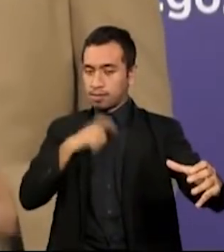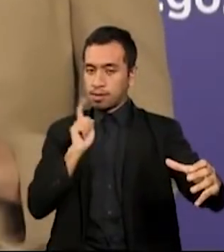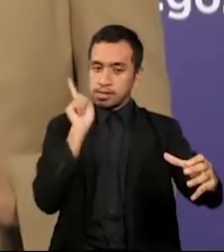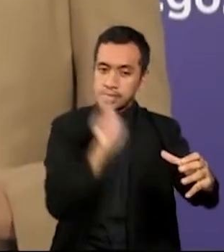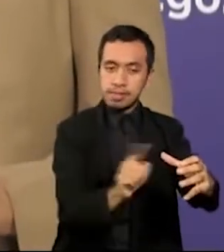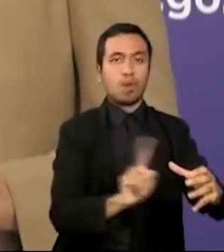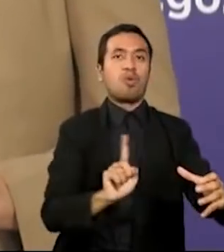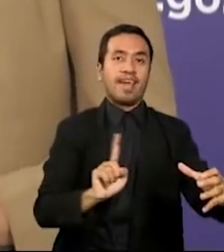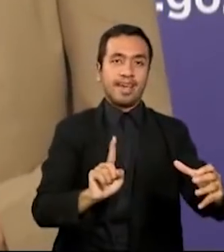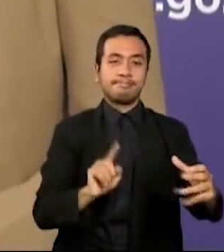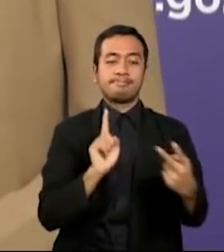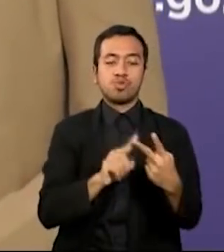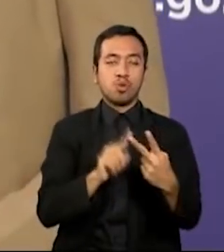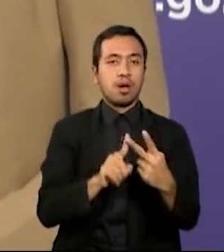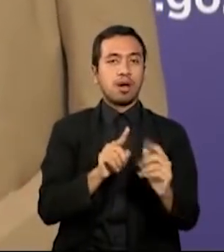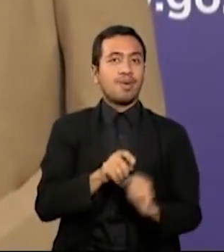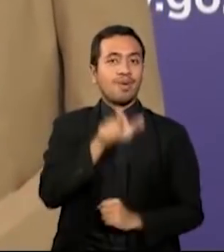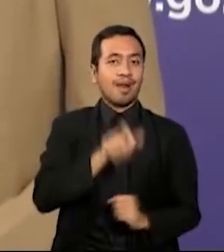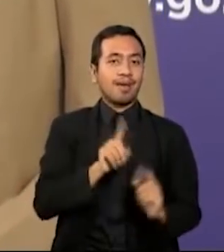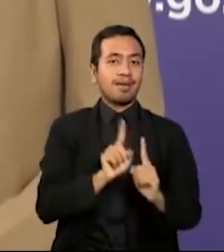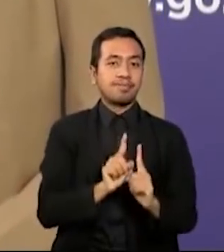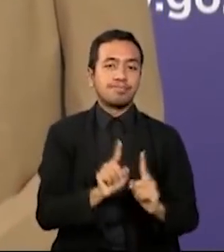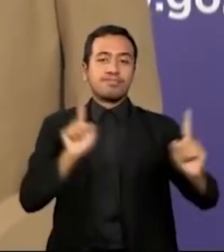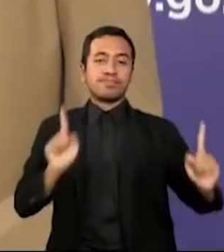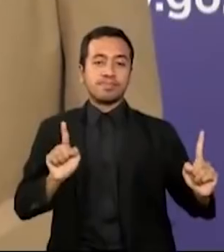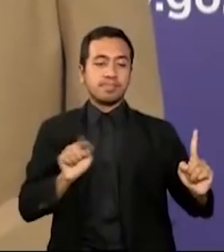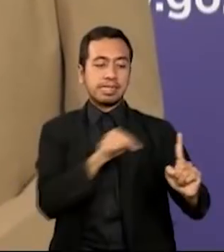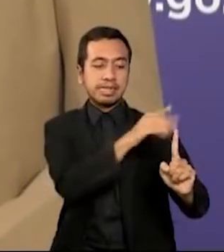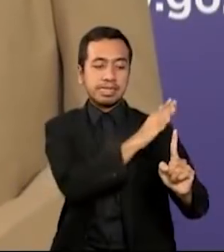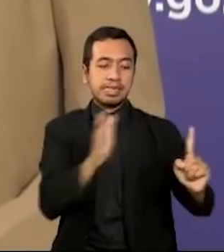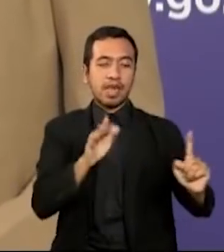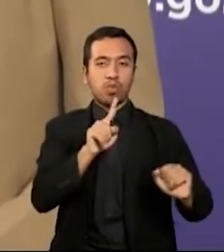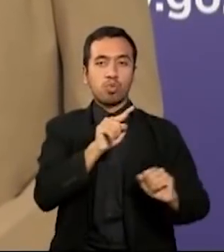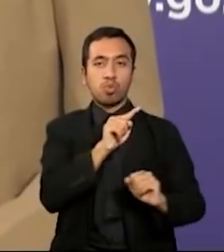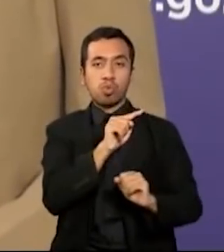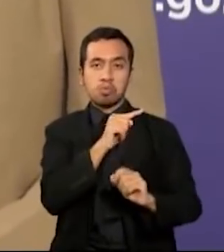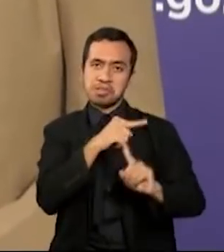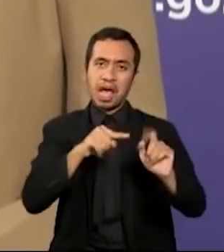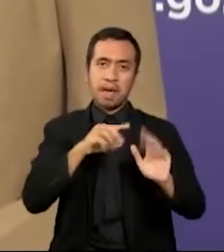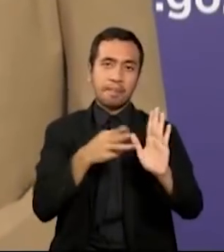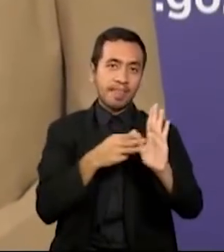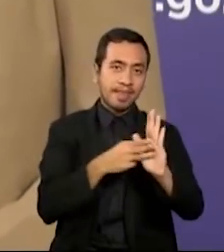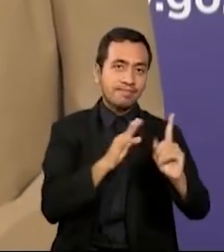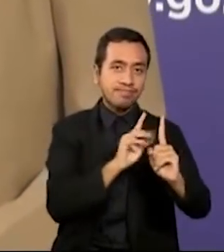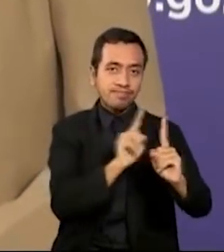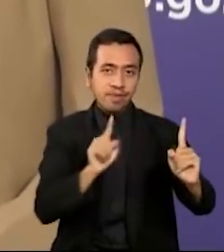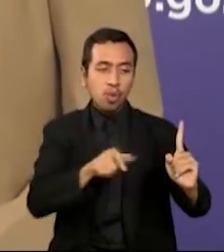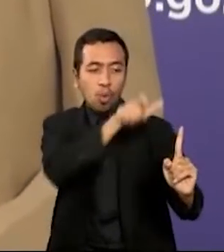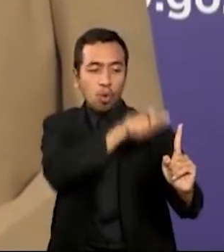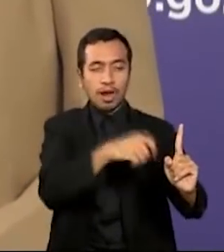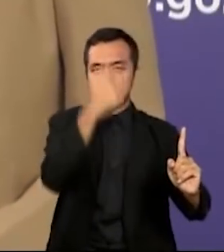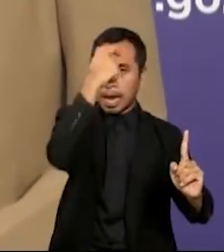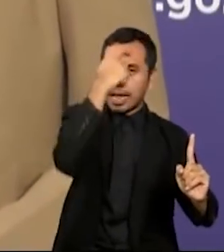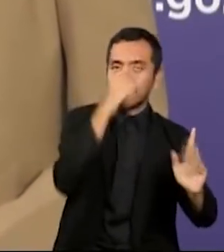fisik minimal 1 meter dari orang lain, terutama dari mereka yang bergejala atau mengalami gangguan pernafasan